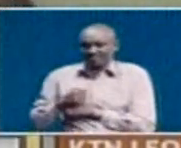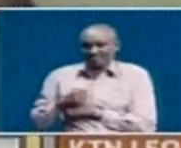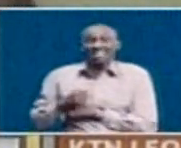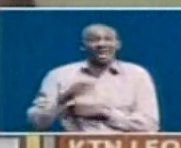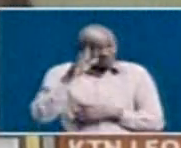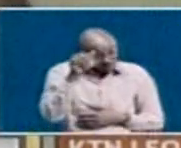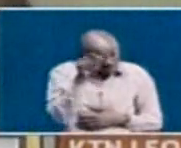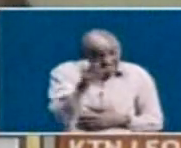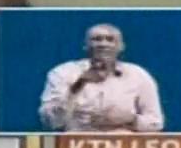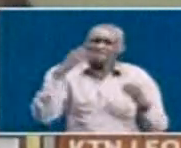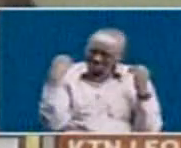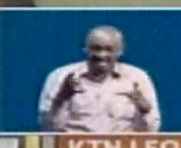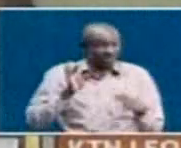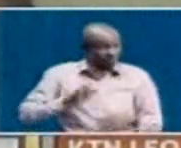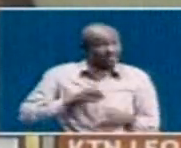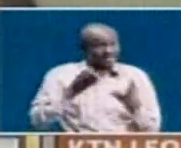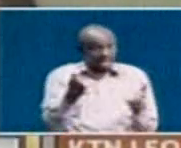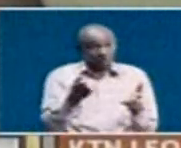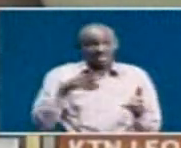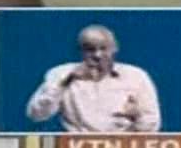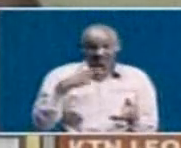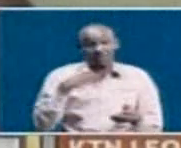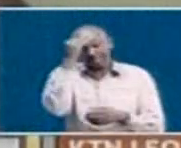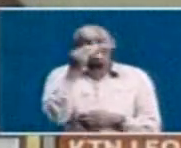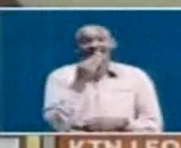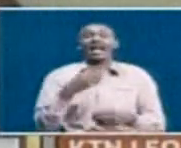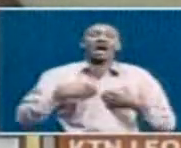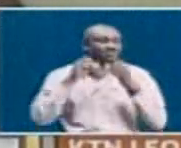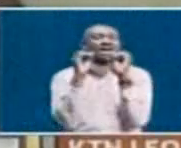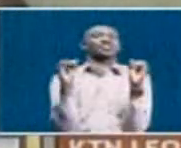Sasa ndo unapata wanawake wengi pia sasa hii kila mwanamke anajifanya hana.